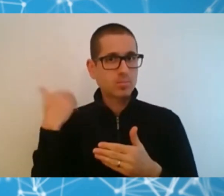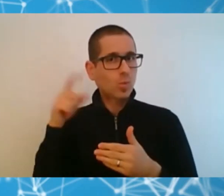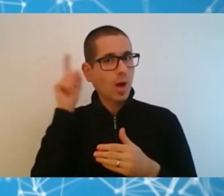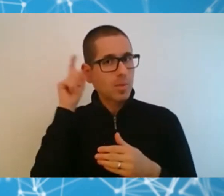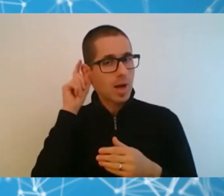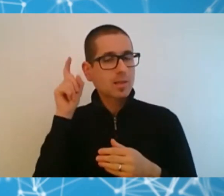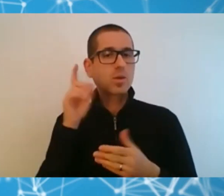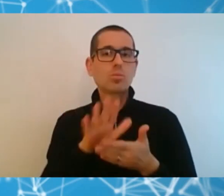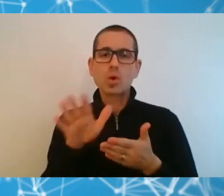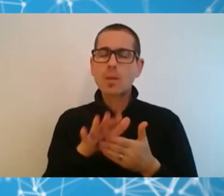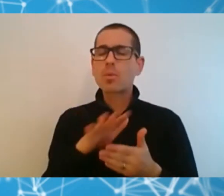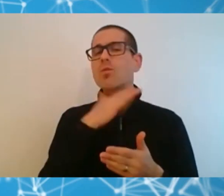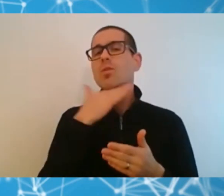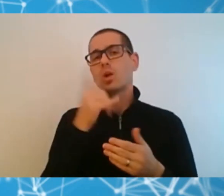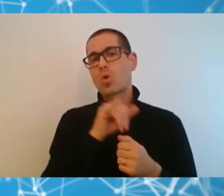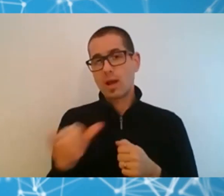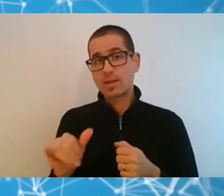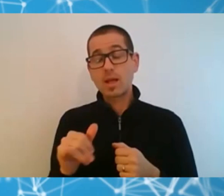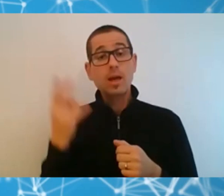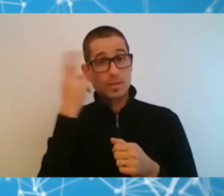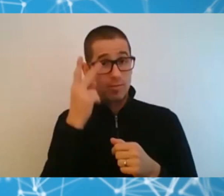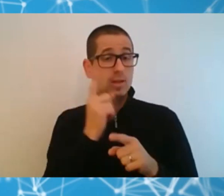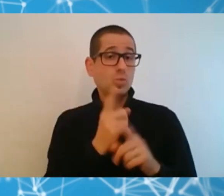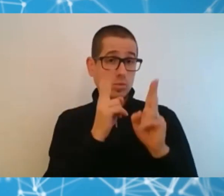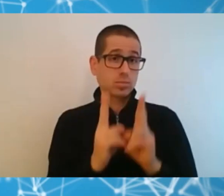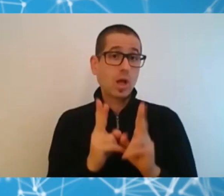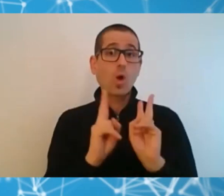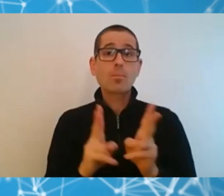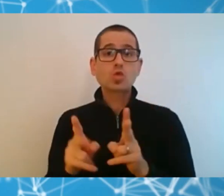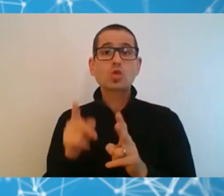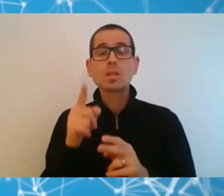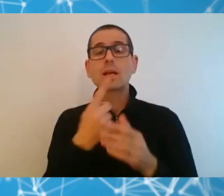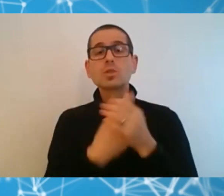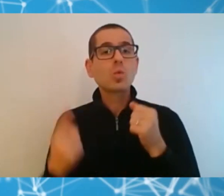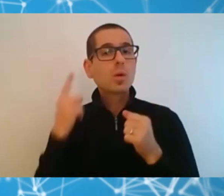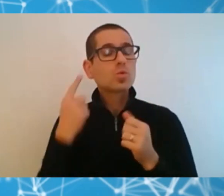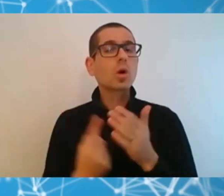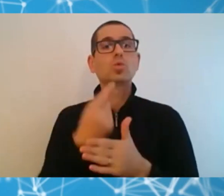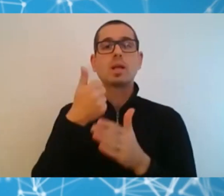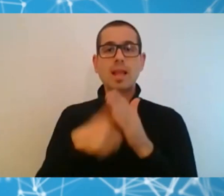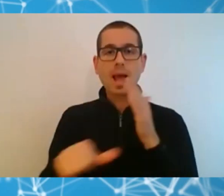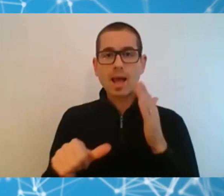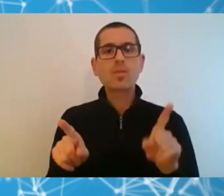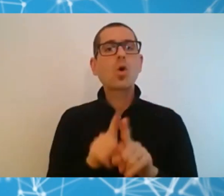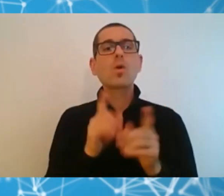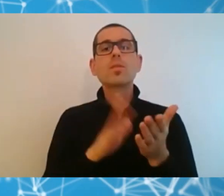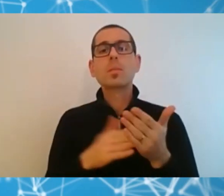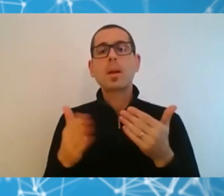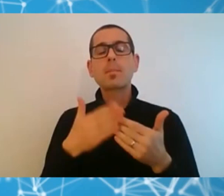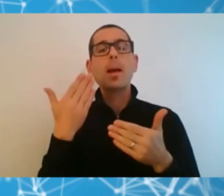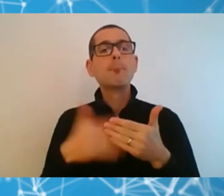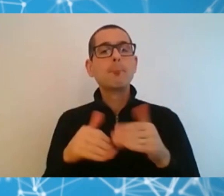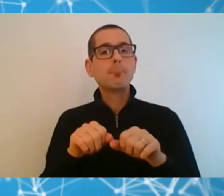let. So seveda tudi možnosti, da do te izgube sluha pride naenkrat, kot recimo pri poškodbi